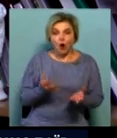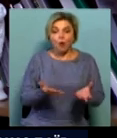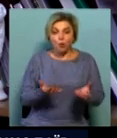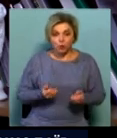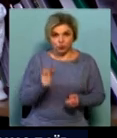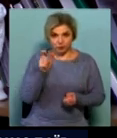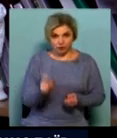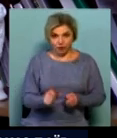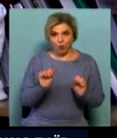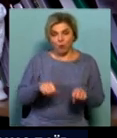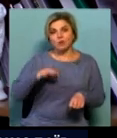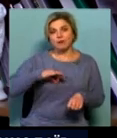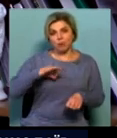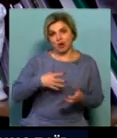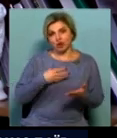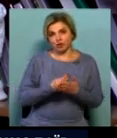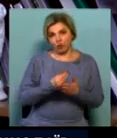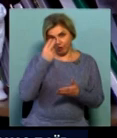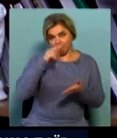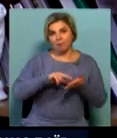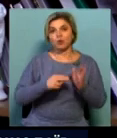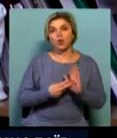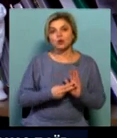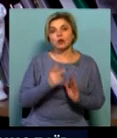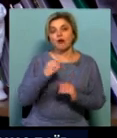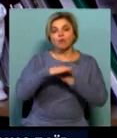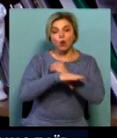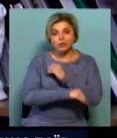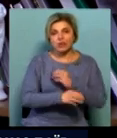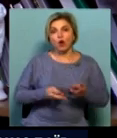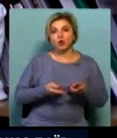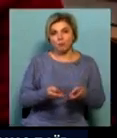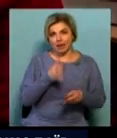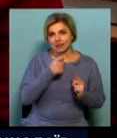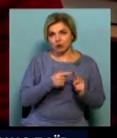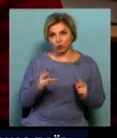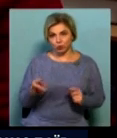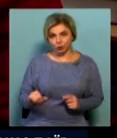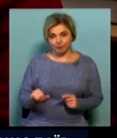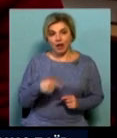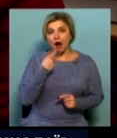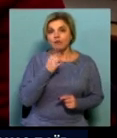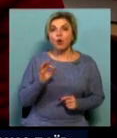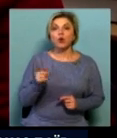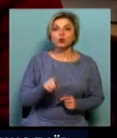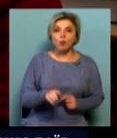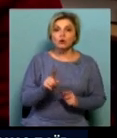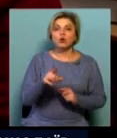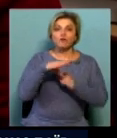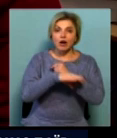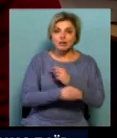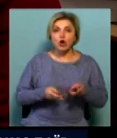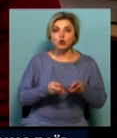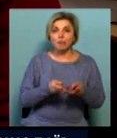отримувач субсидії може використовувати на свій розсуд наприкінці опалювального сезону. Йдеться про те, що наприкінці